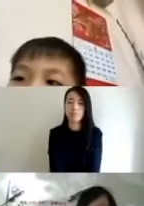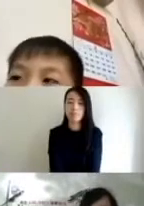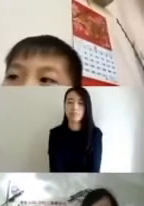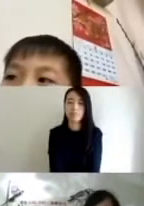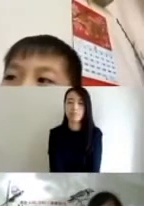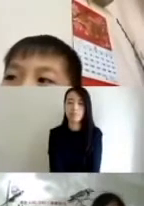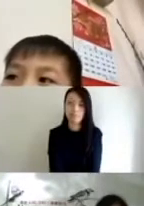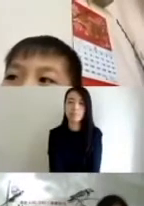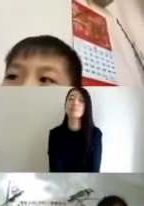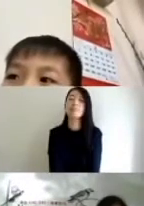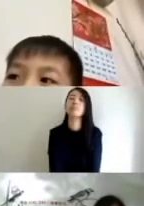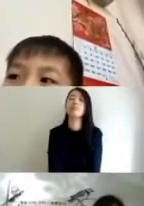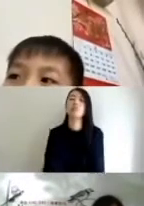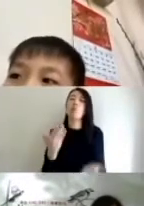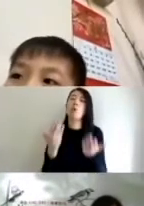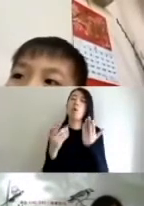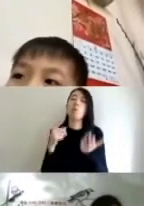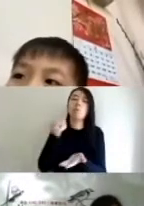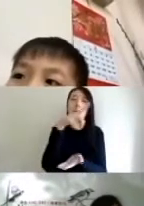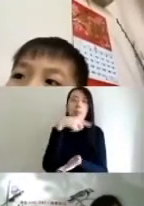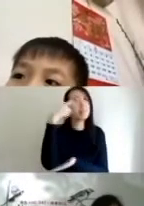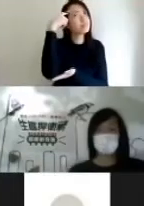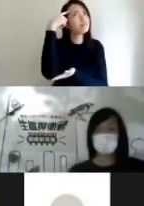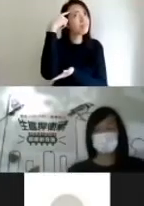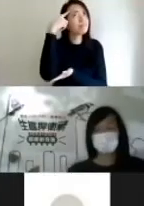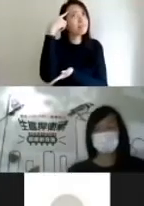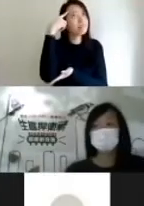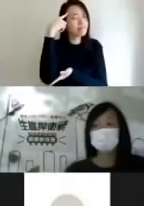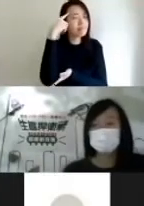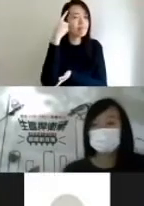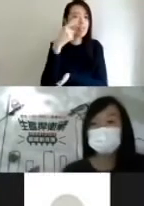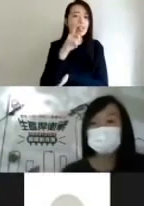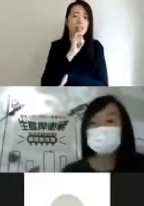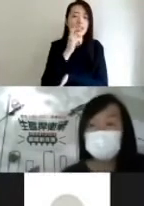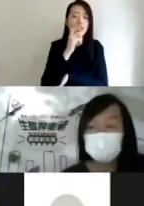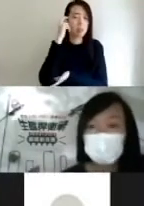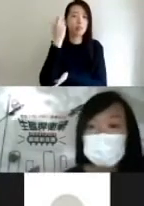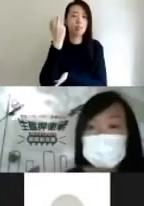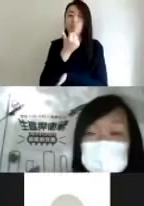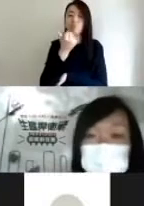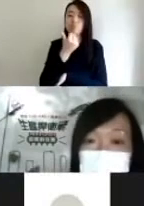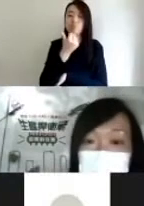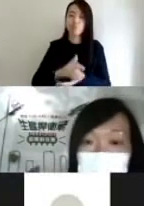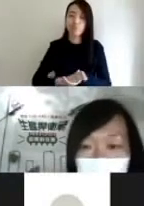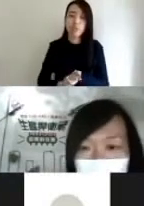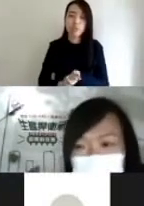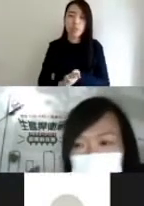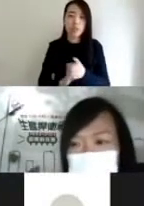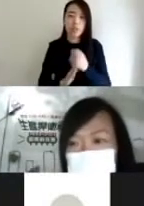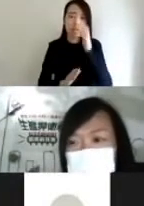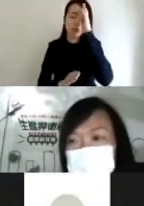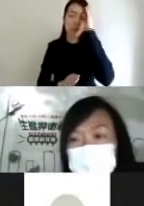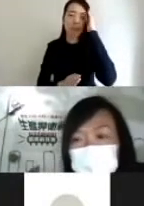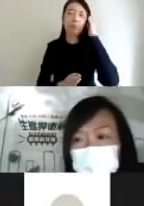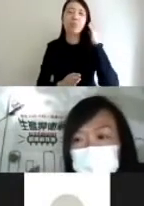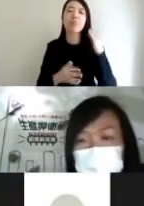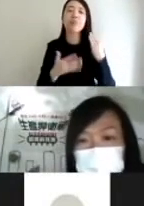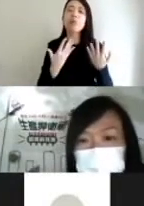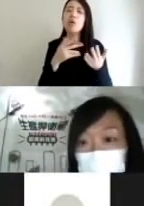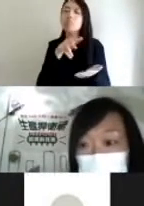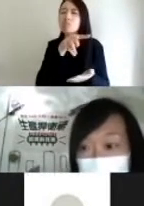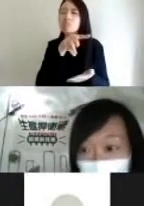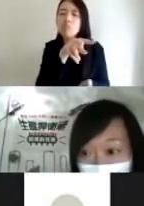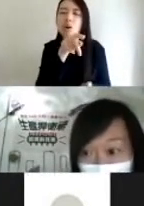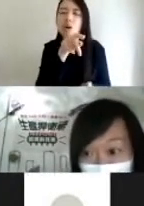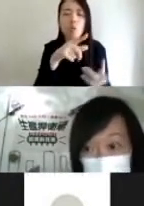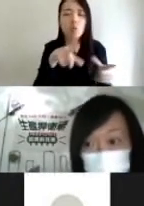好，可能大家心里面都有答案了。可能你会见到啊，呢棵树咧好似